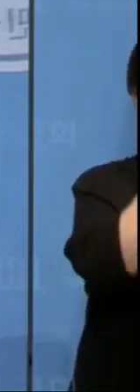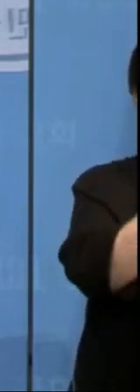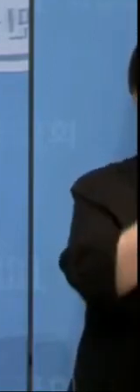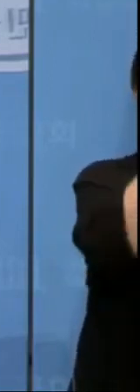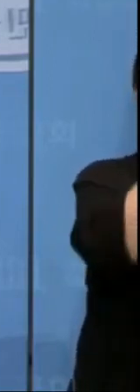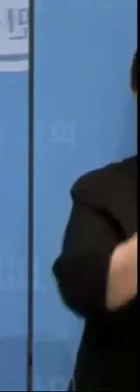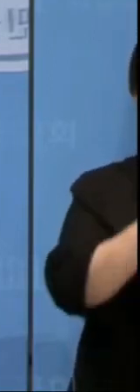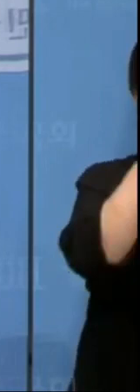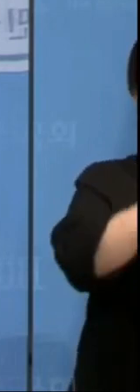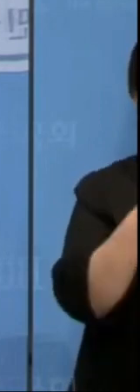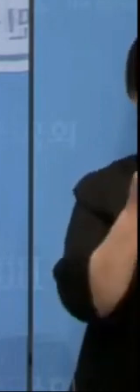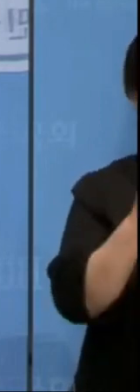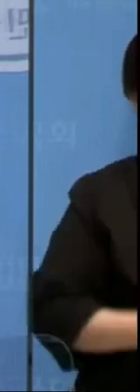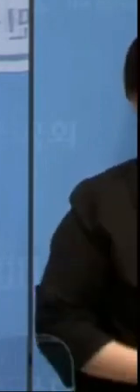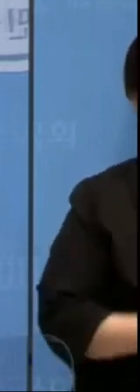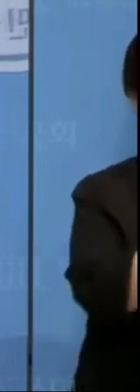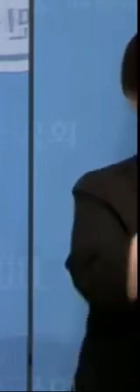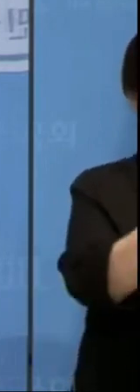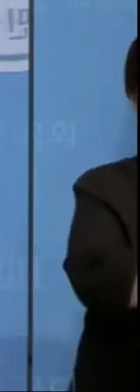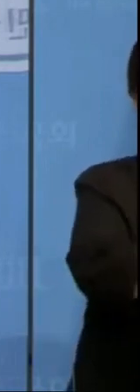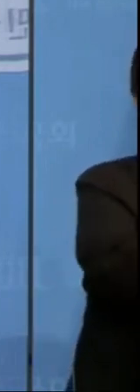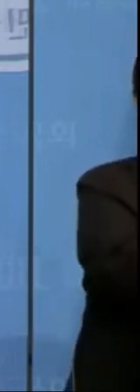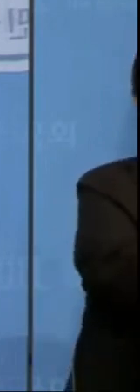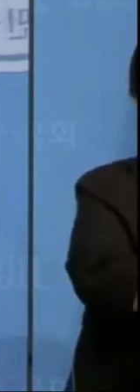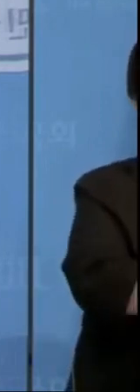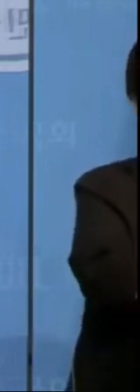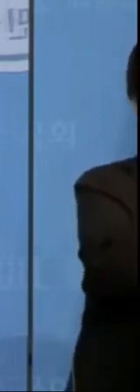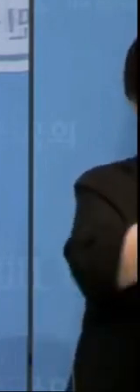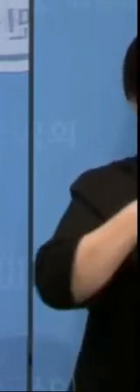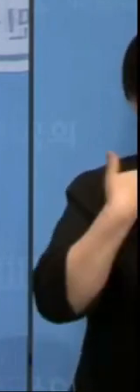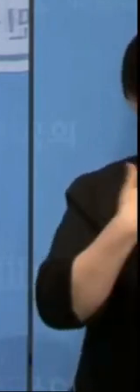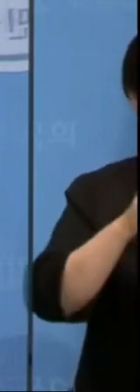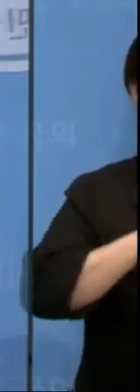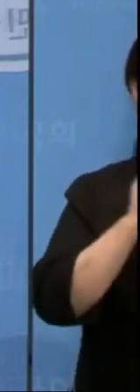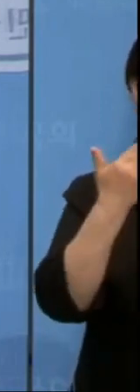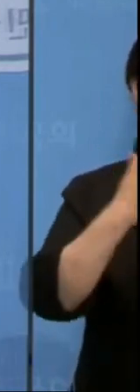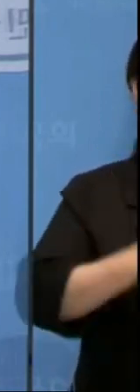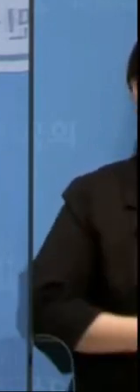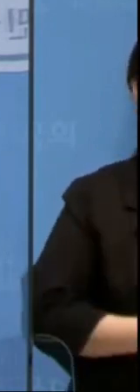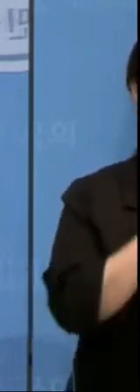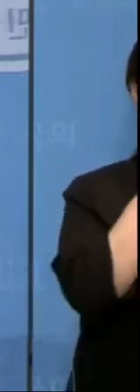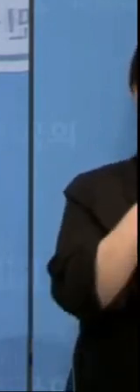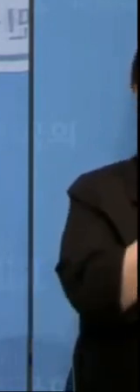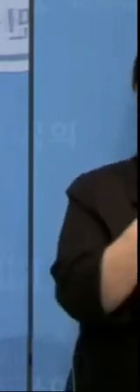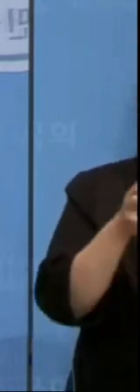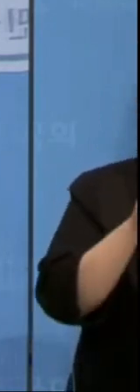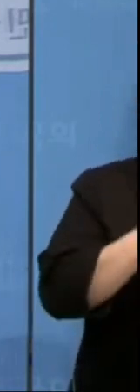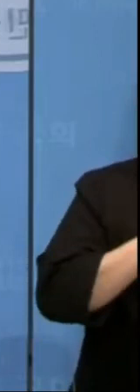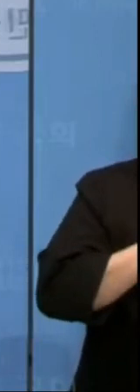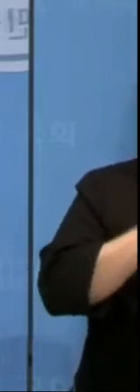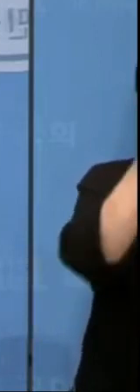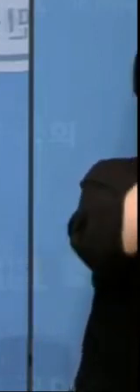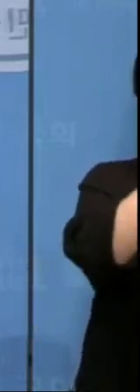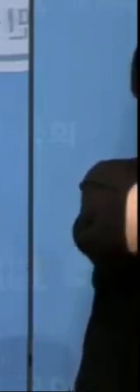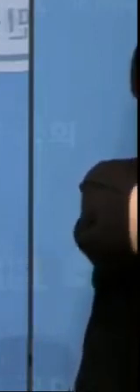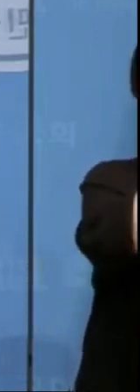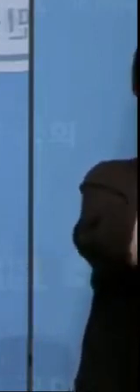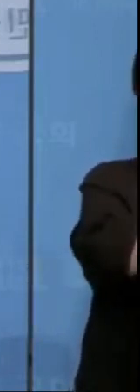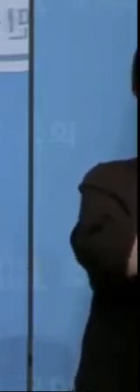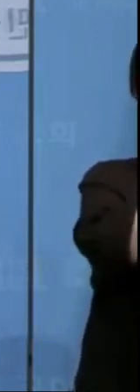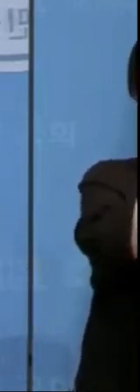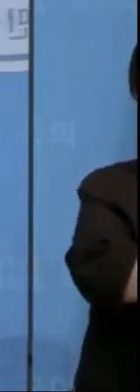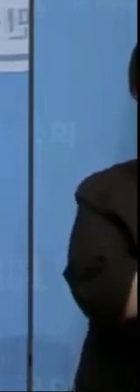같습니다. 사람 귀한 줄 모르는 군대가 된 것입니다. 논란이 된 육군의 훈련소 지침은